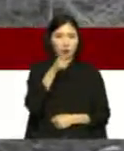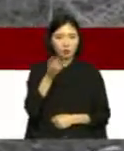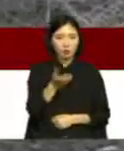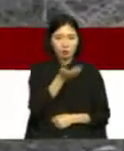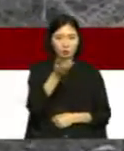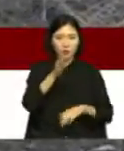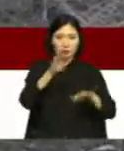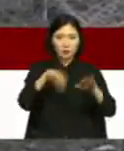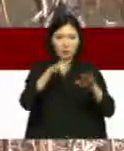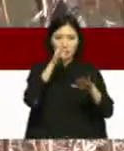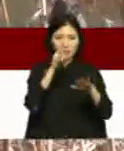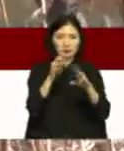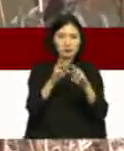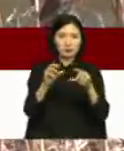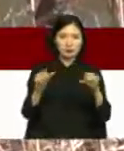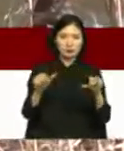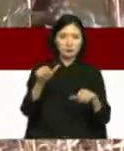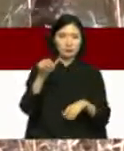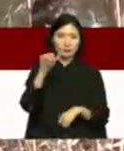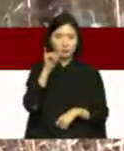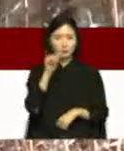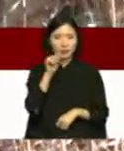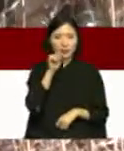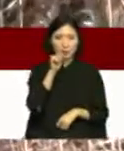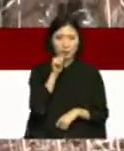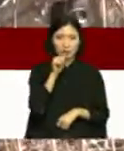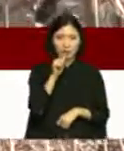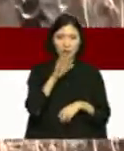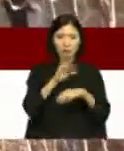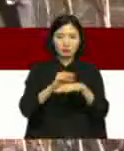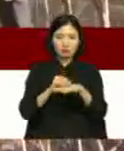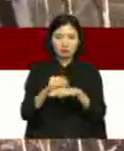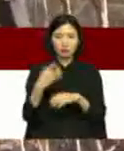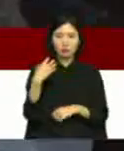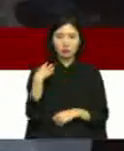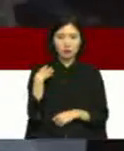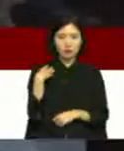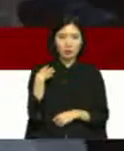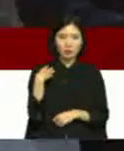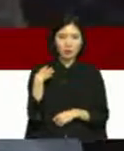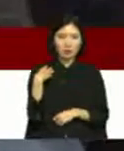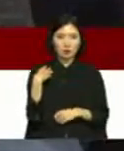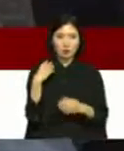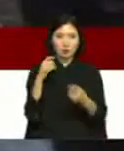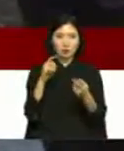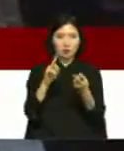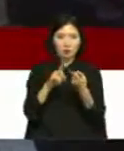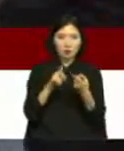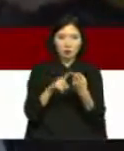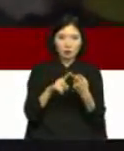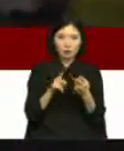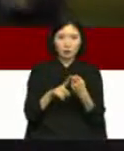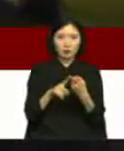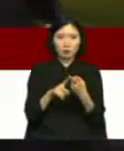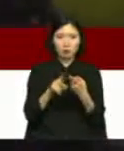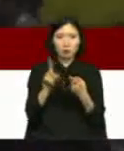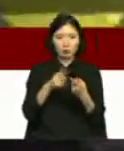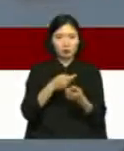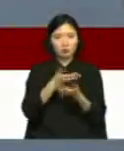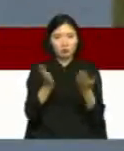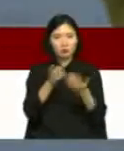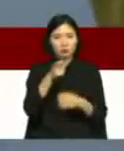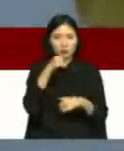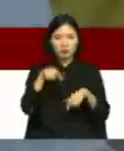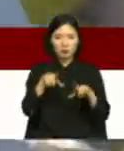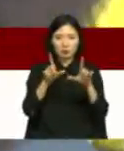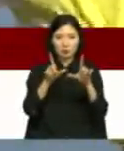바닥에 쌓여 있는 흙이나 중금속을 분해 흡수하는 역할을 하는 EM 흙공을 양재천에 던졌습니다. 물의 날은 수질